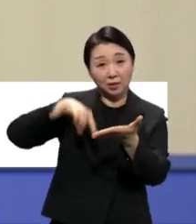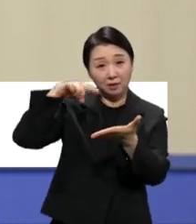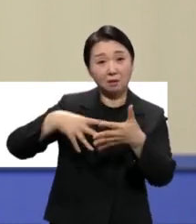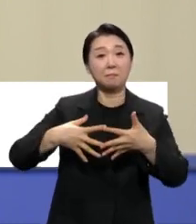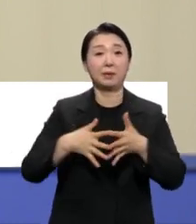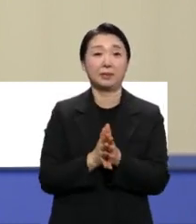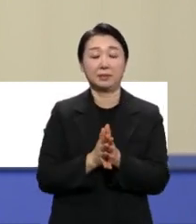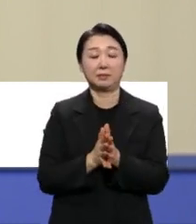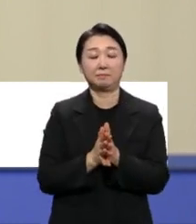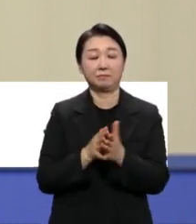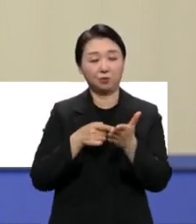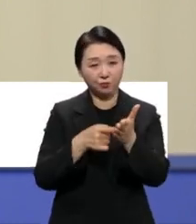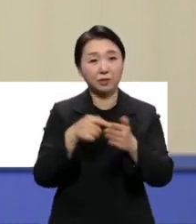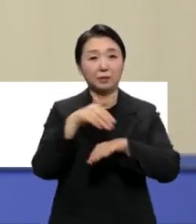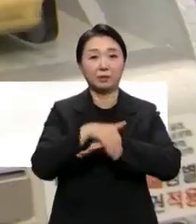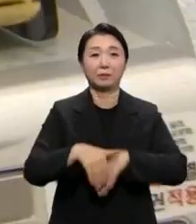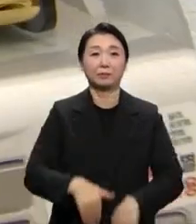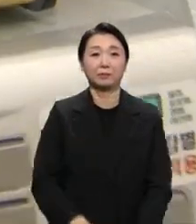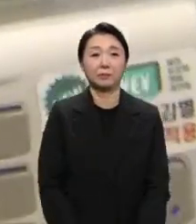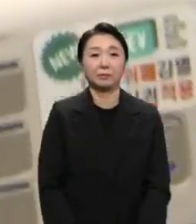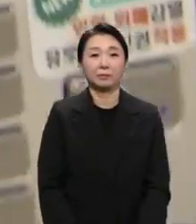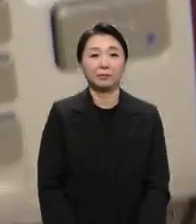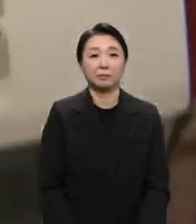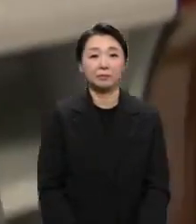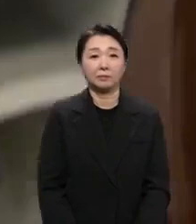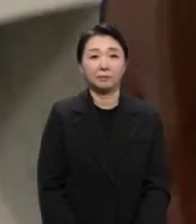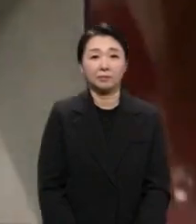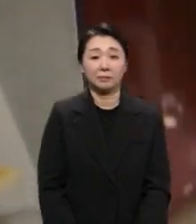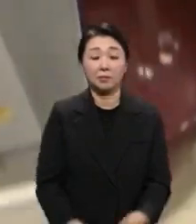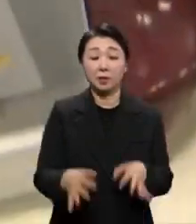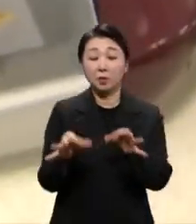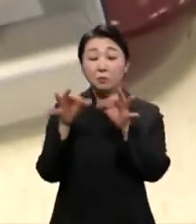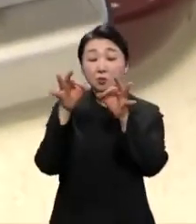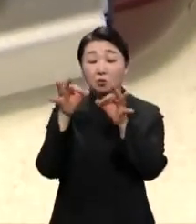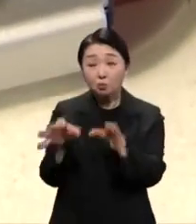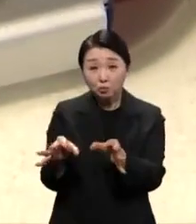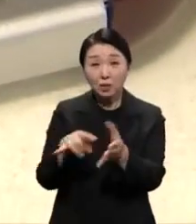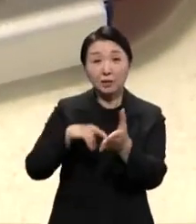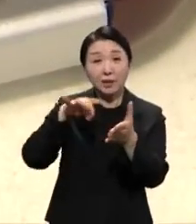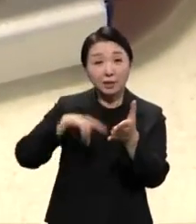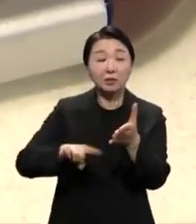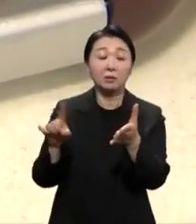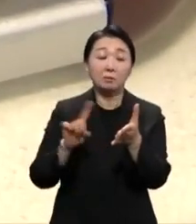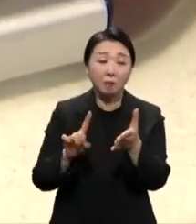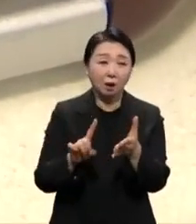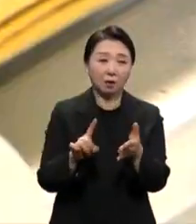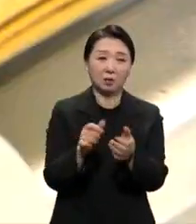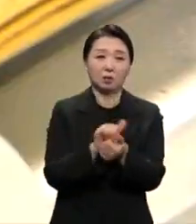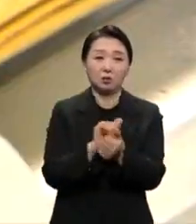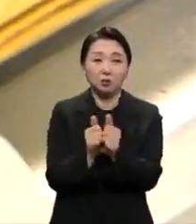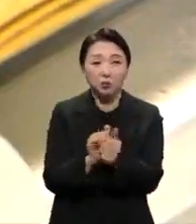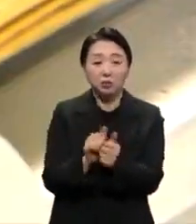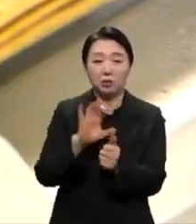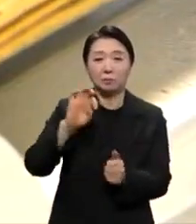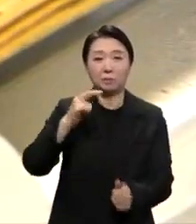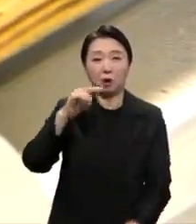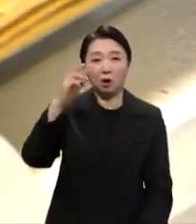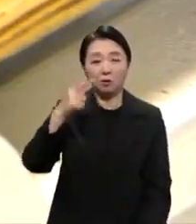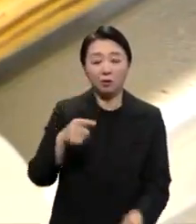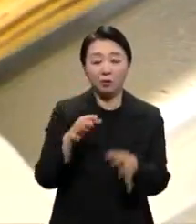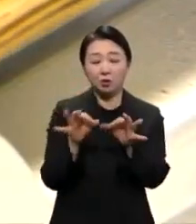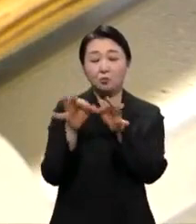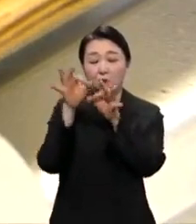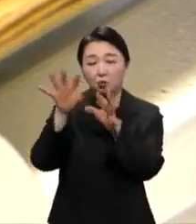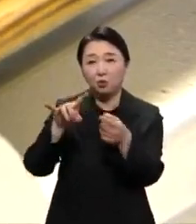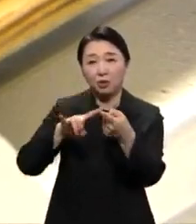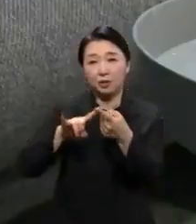폐지도 추진하겠습니다. 금투세는 주식, 채권, 펀드 등 금융투자로 번 소득에 매기는